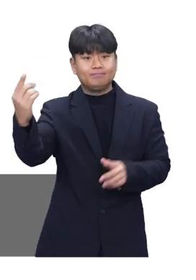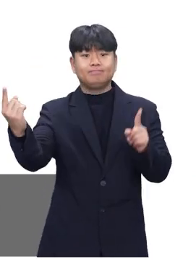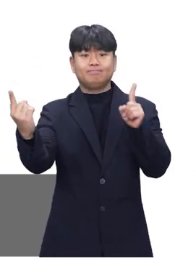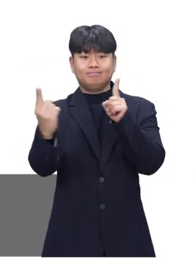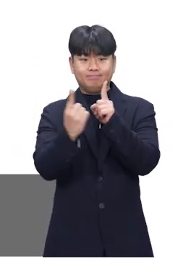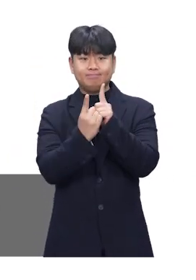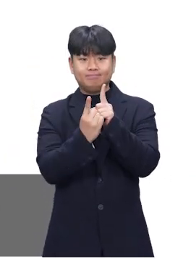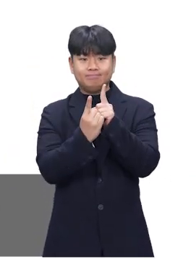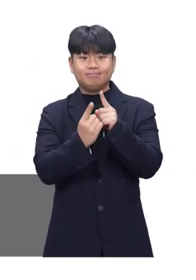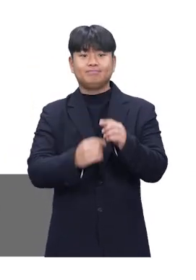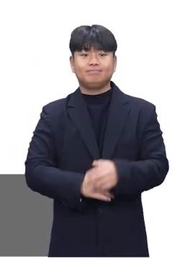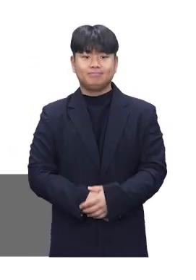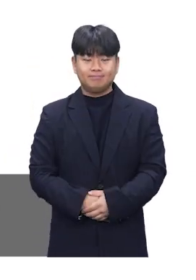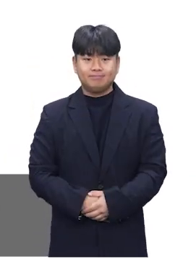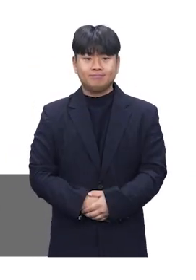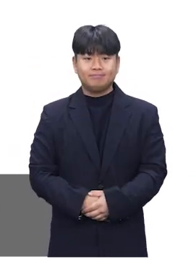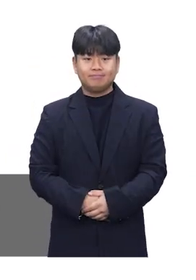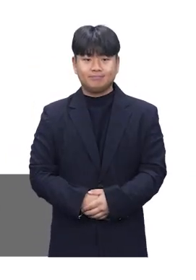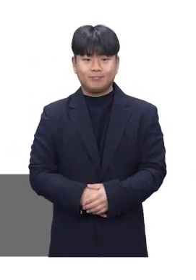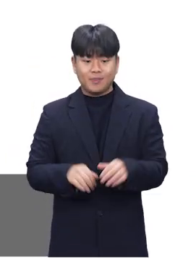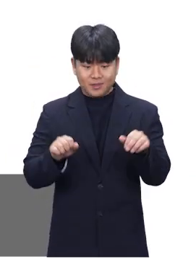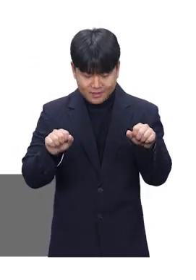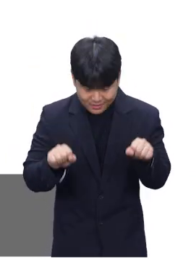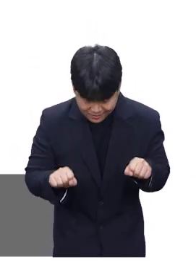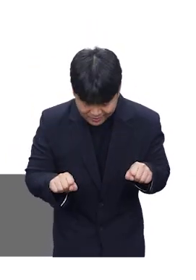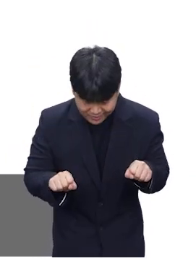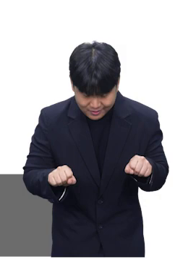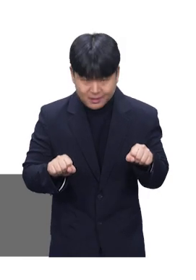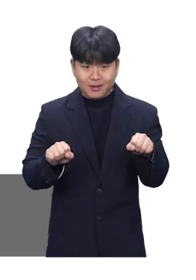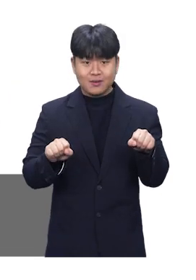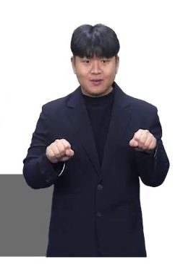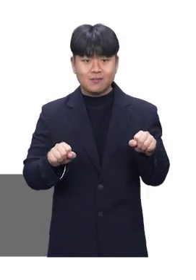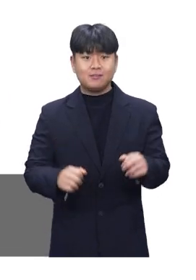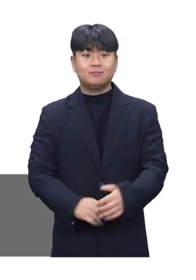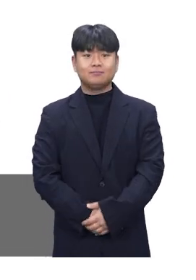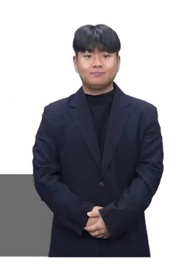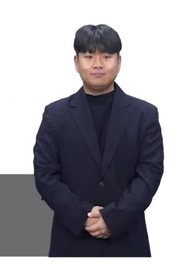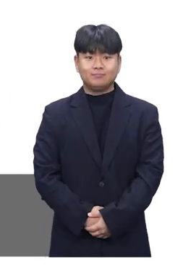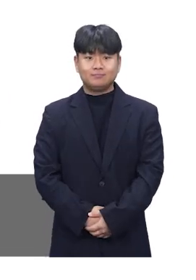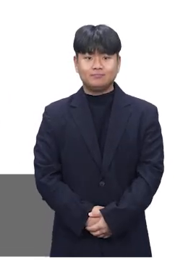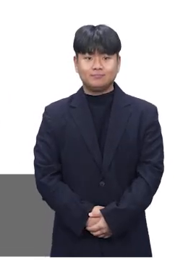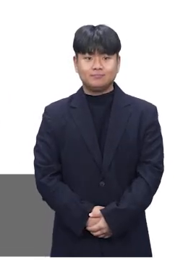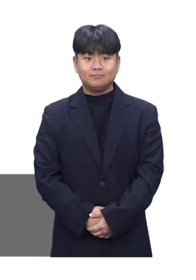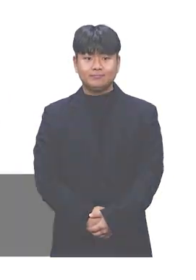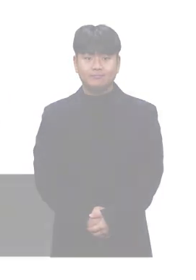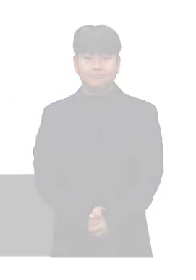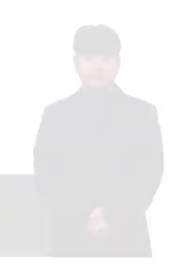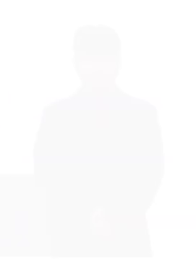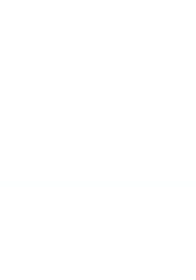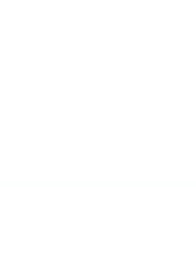새로운 안양 소식 들고 다시 찾아오겠습니다. 여러분 모두 안녕하세요.